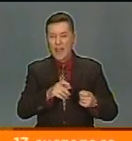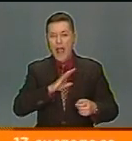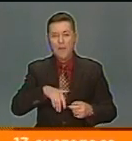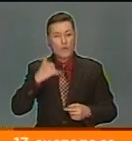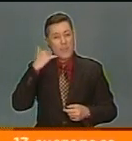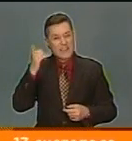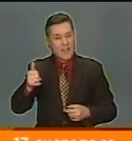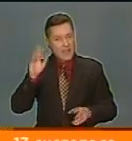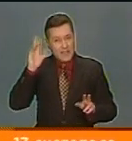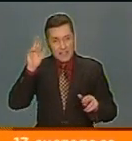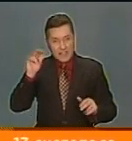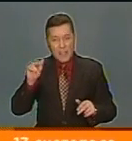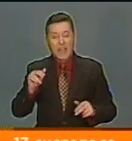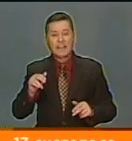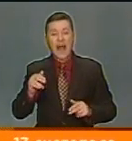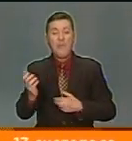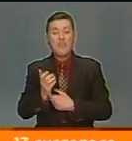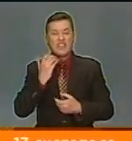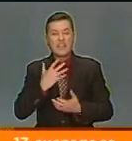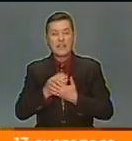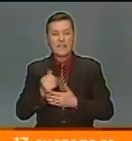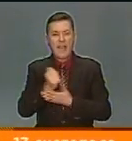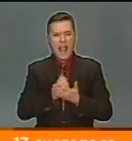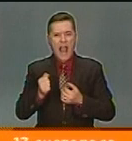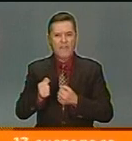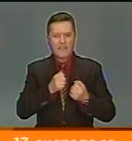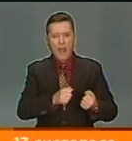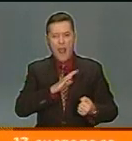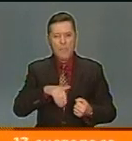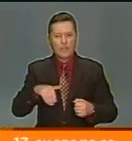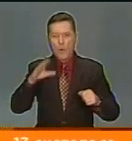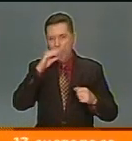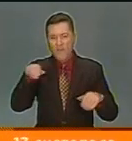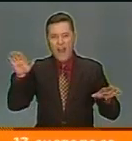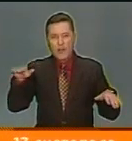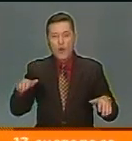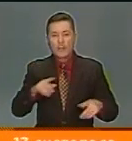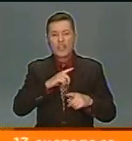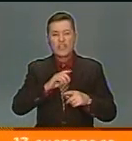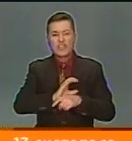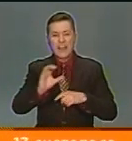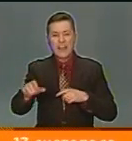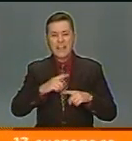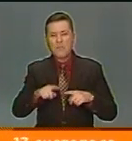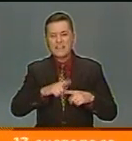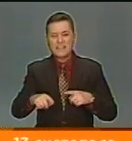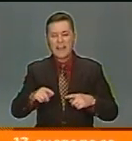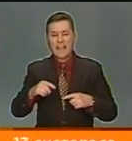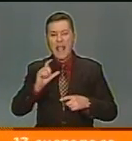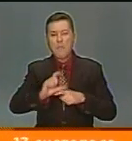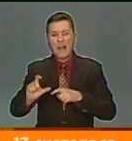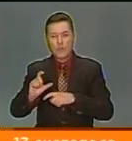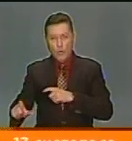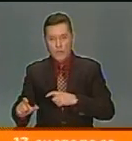зайчата пришлите скорее автоматы а потом позвонили вороны шлите быстрее патроны а потом